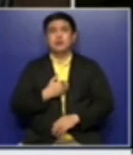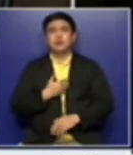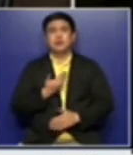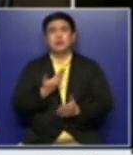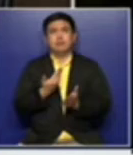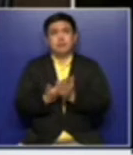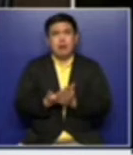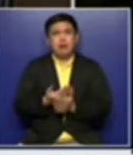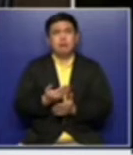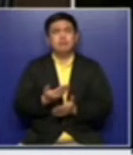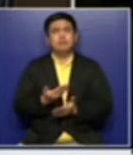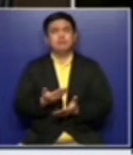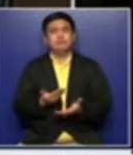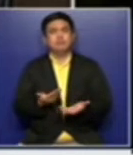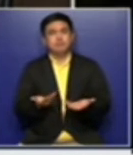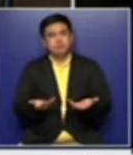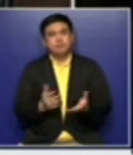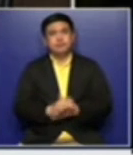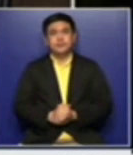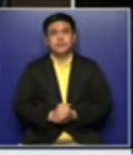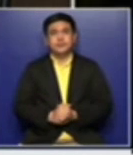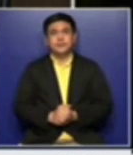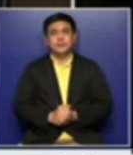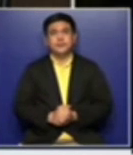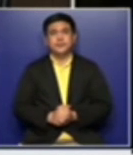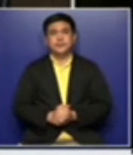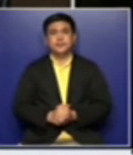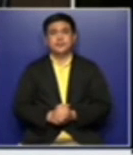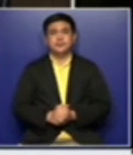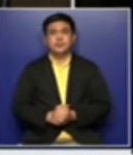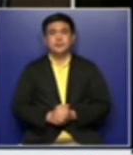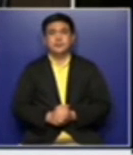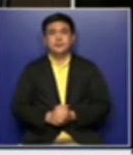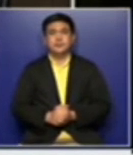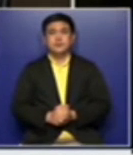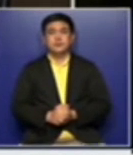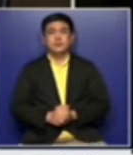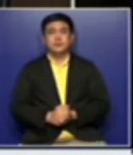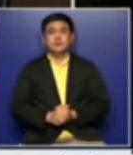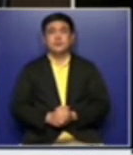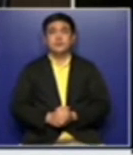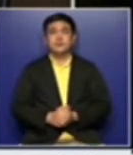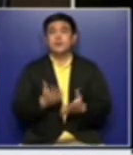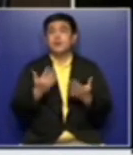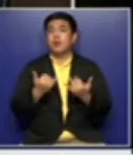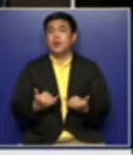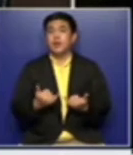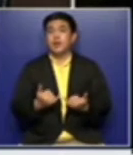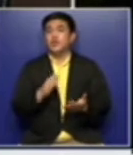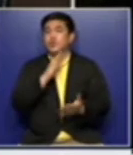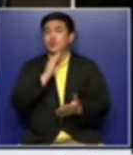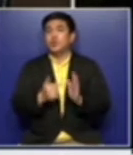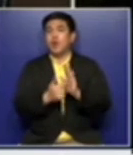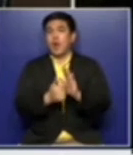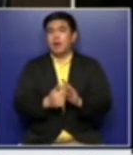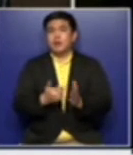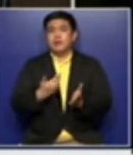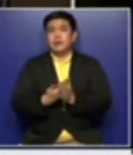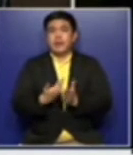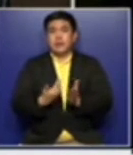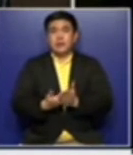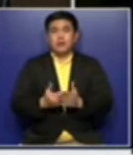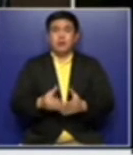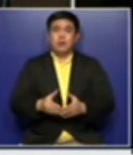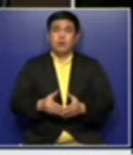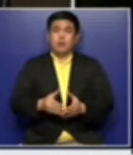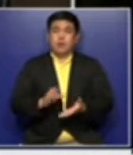ม่ในภาวะปกติการตั้งงบประมาณรายจ่ายสูงๆนะ